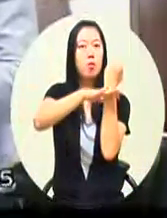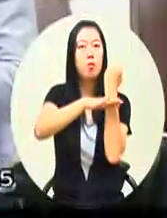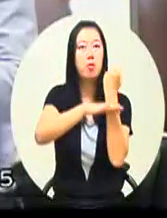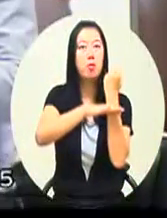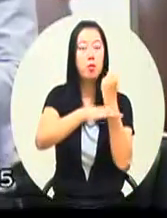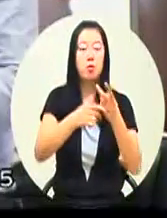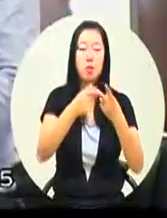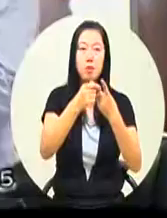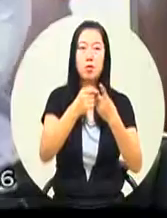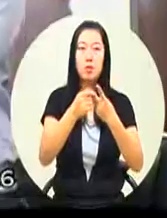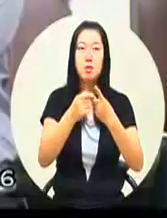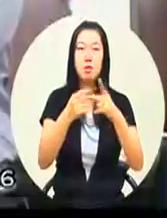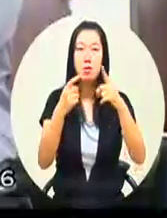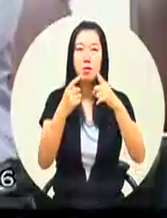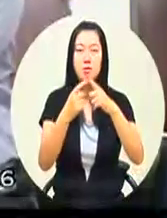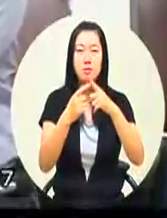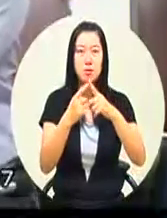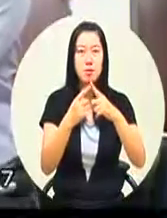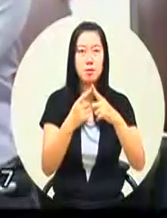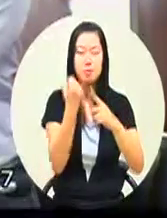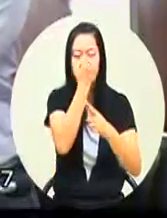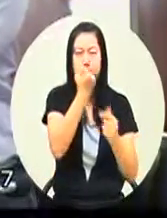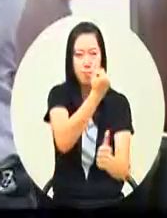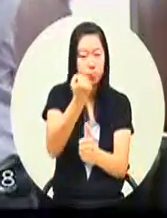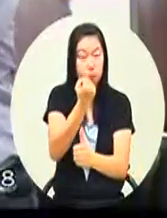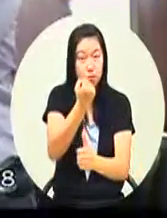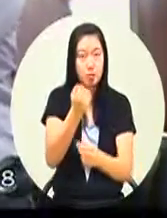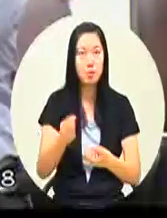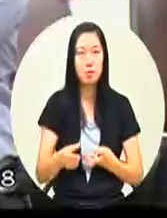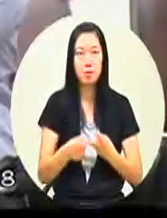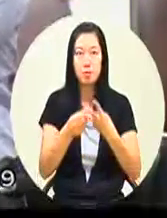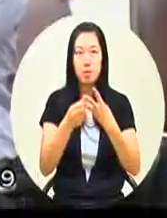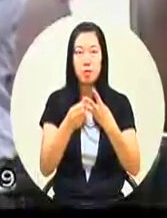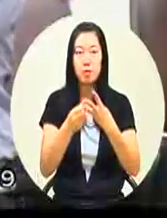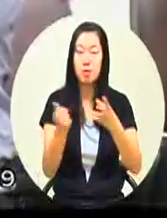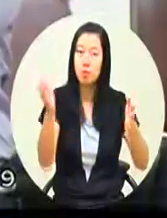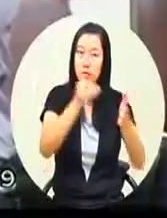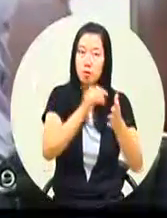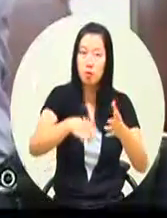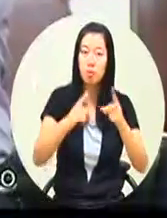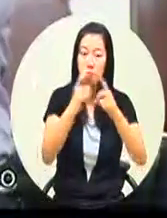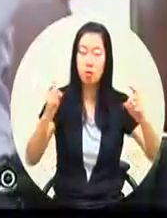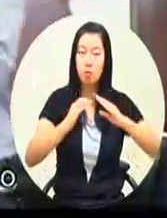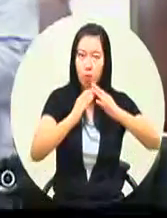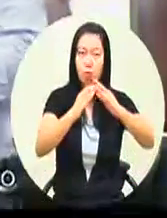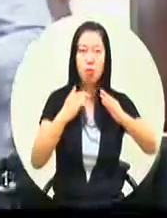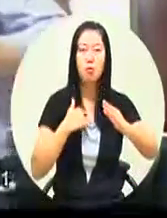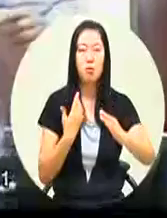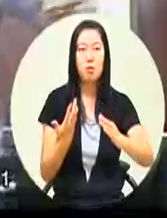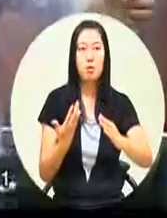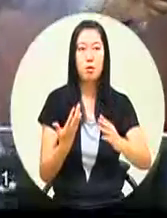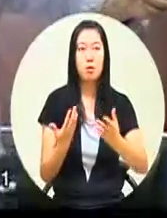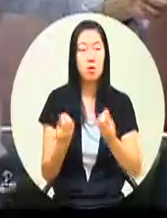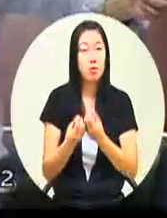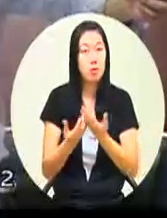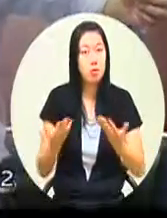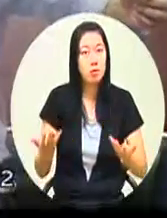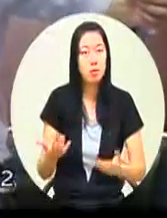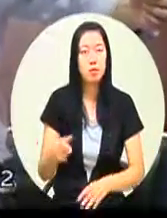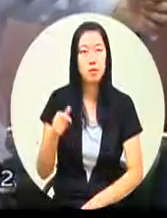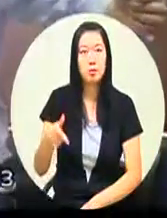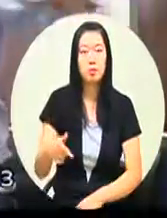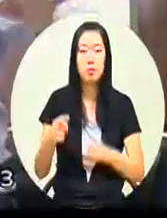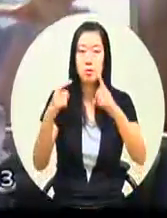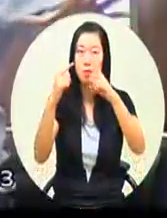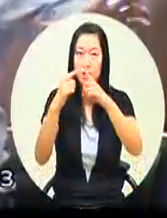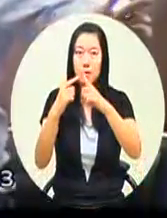的控制的问题；第三个是我到底我们这个城市，我怎么去回应人为